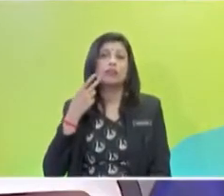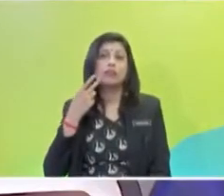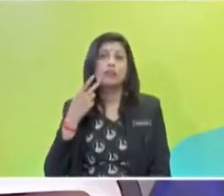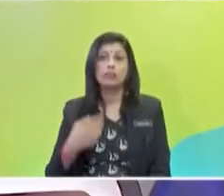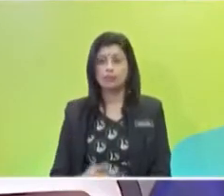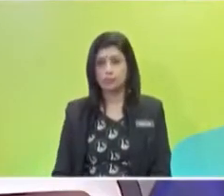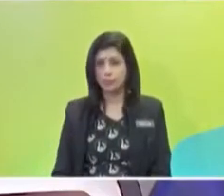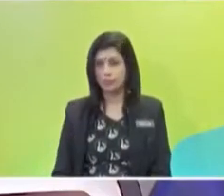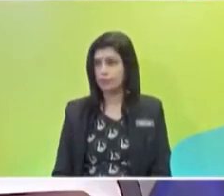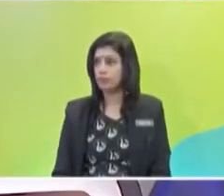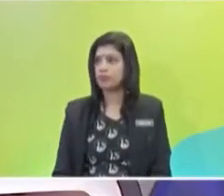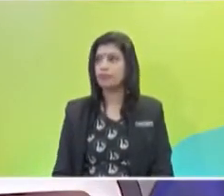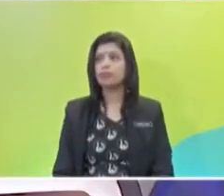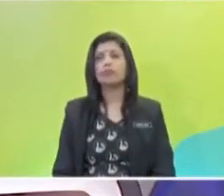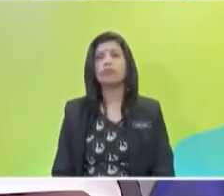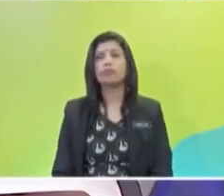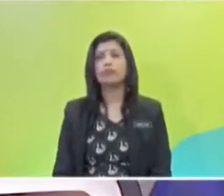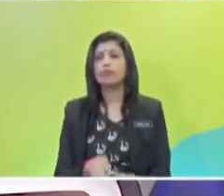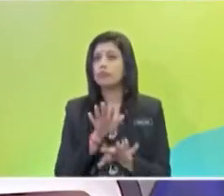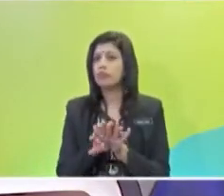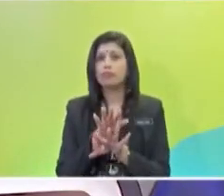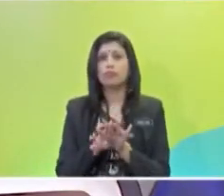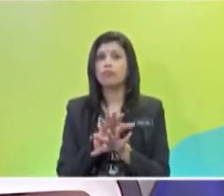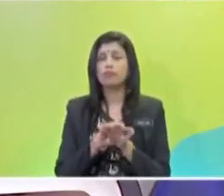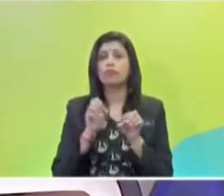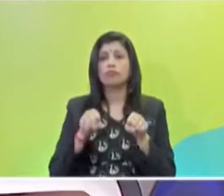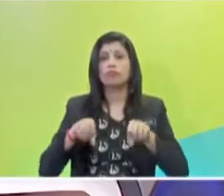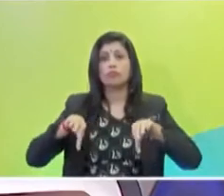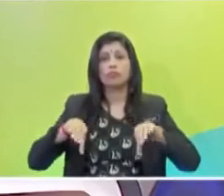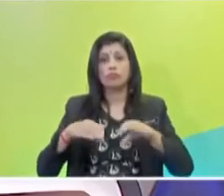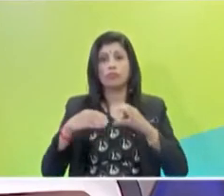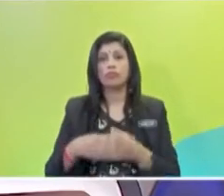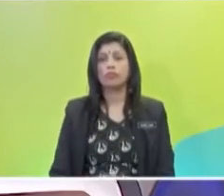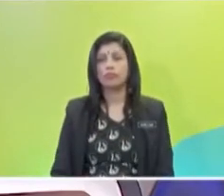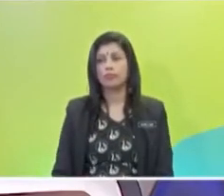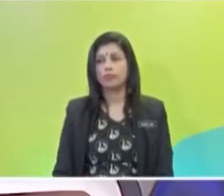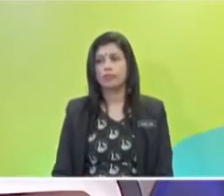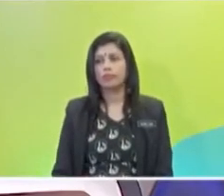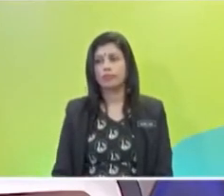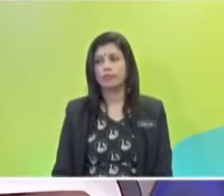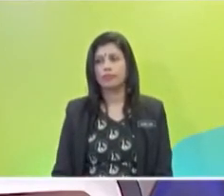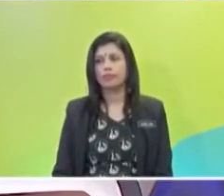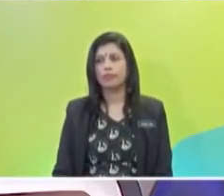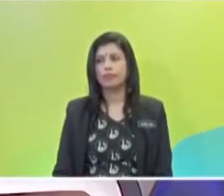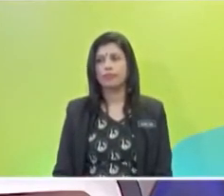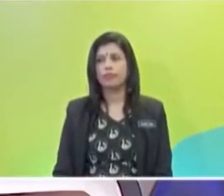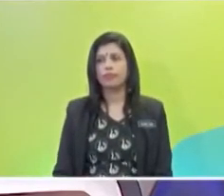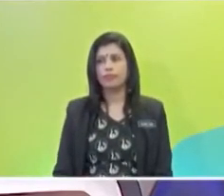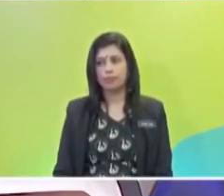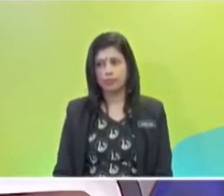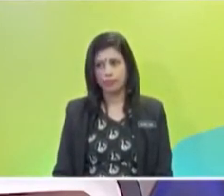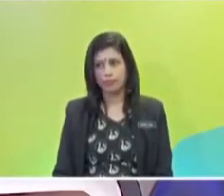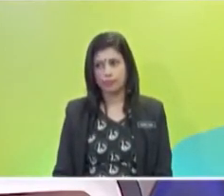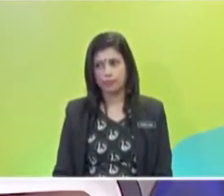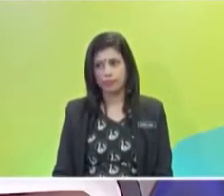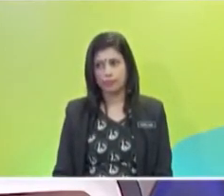cucur udang, cucur ikan bilis dan macam-macam cucur. Okey, jom kita lihat